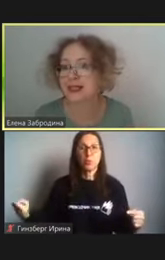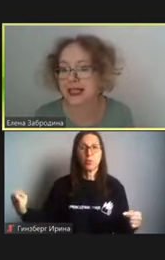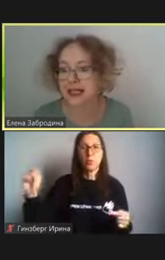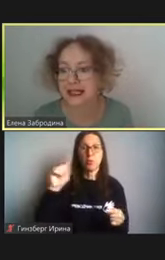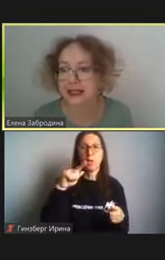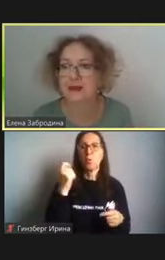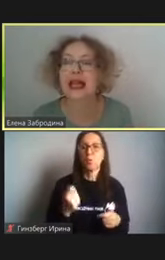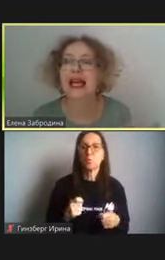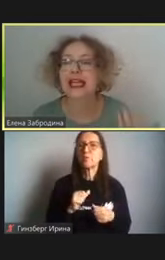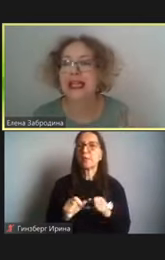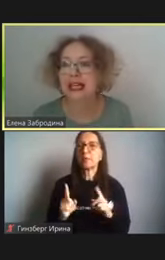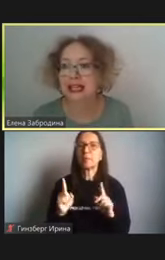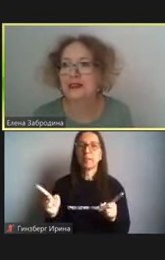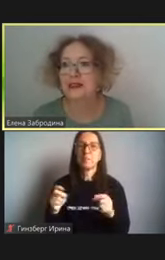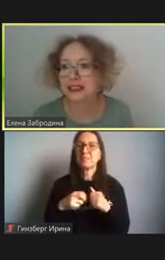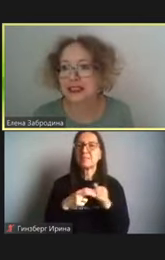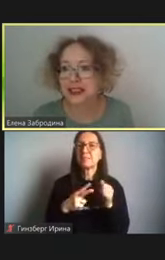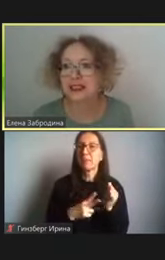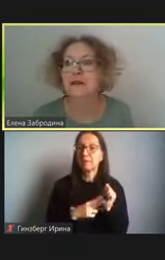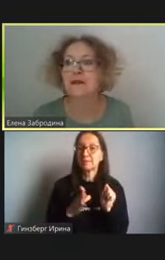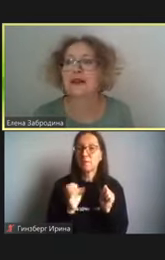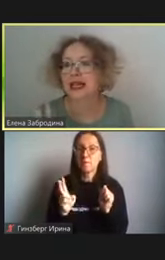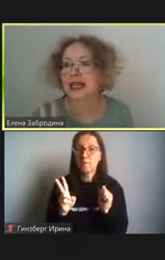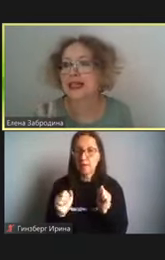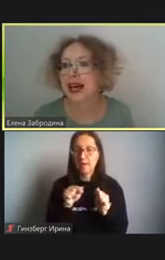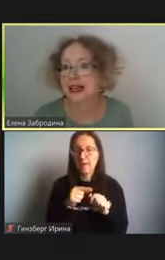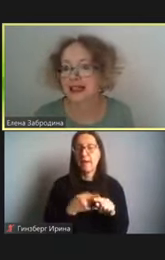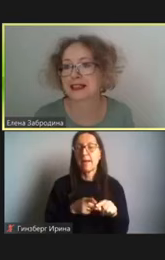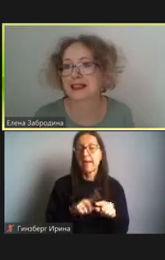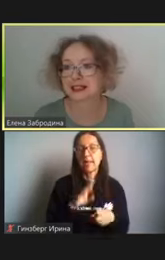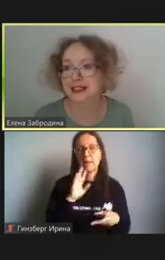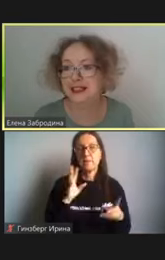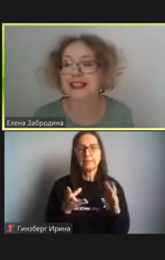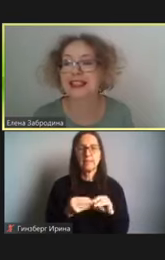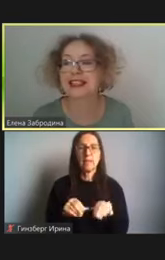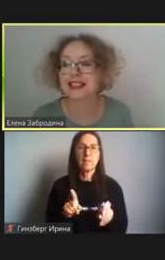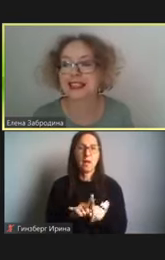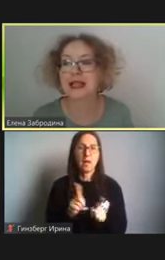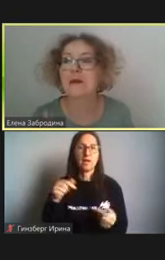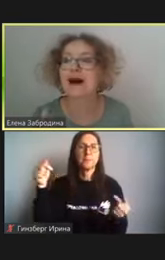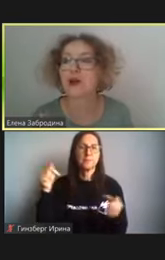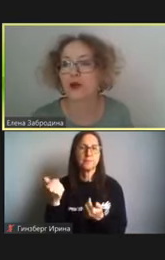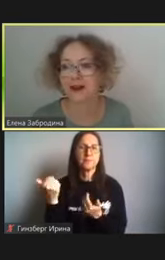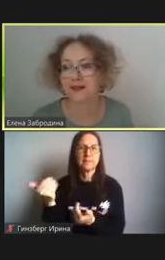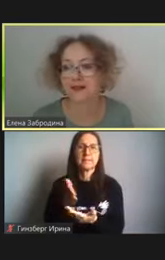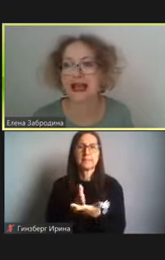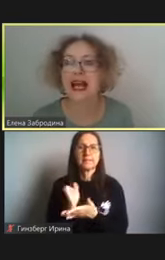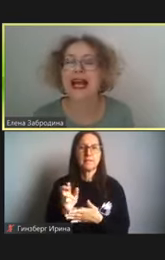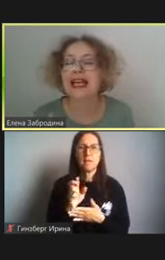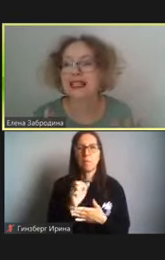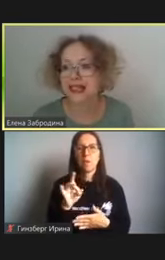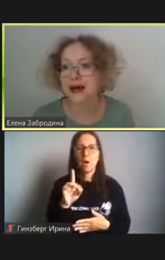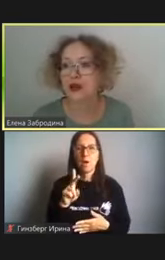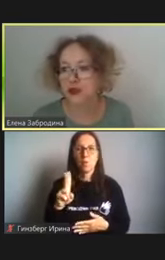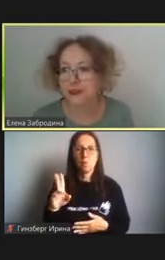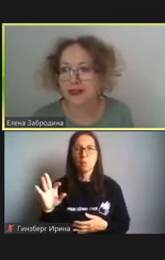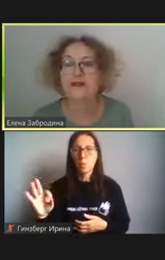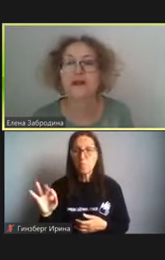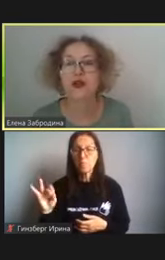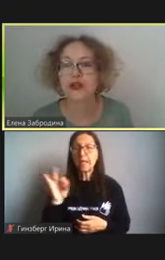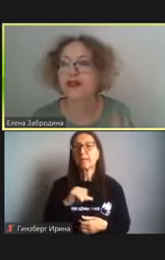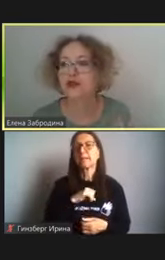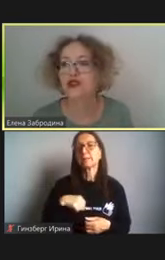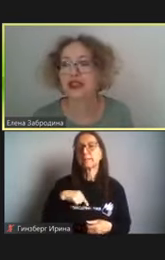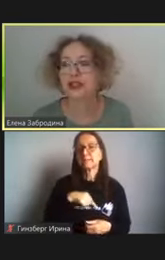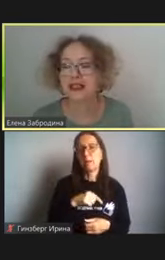17 столетии. И это в целом такая яркая характеристика стиля барокко. И сам Рубенс,